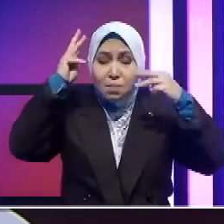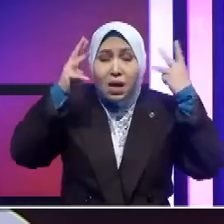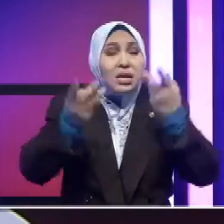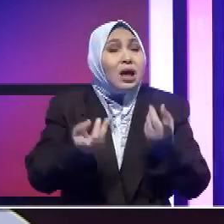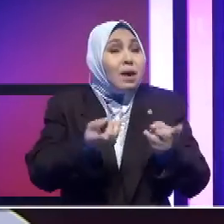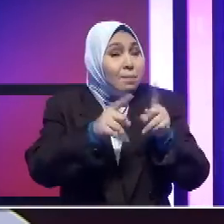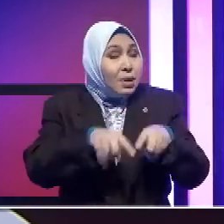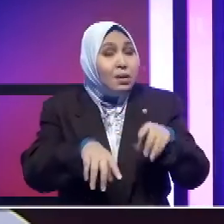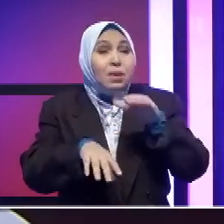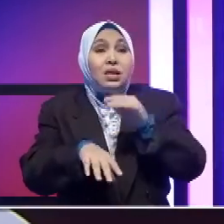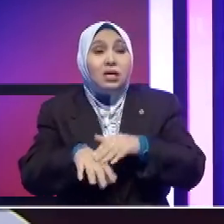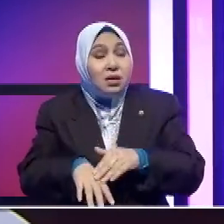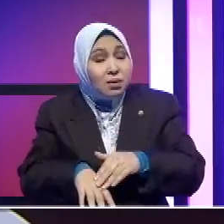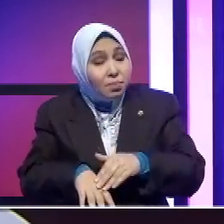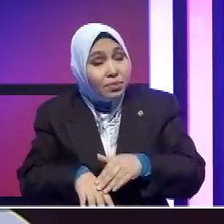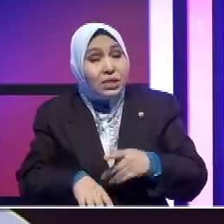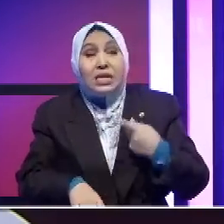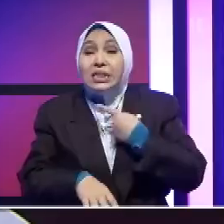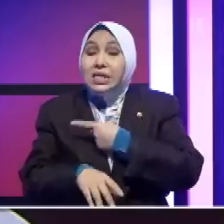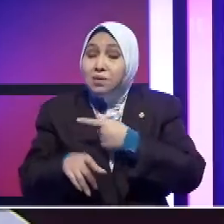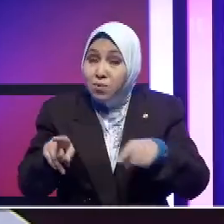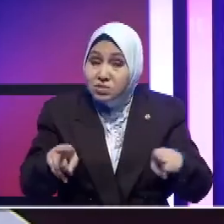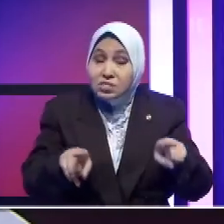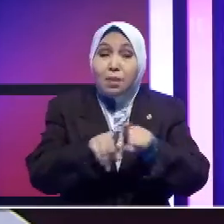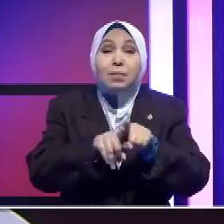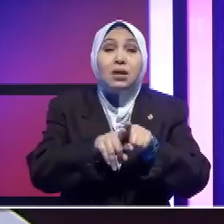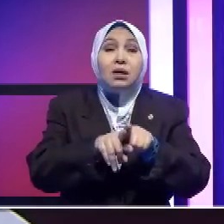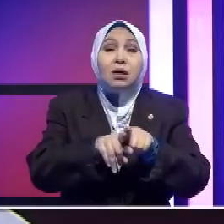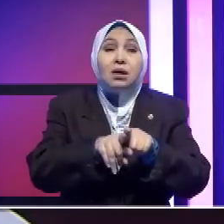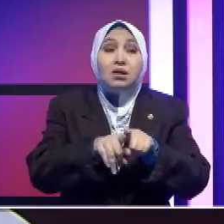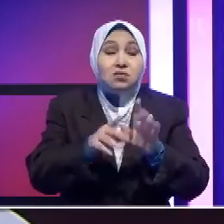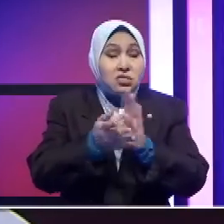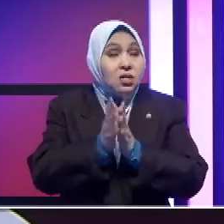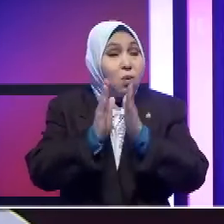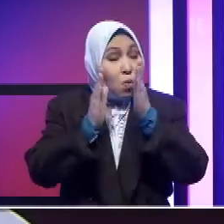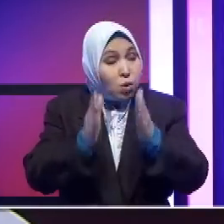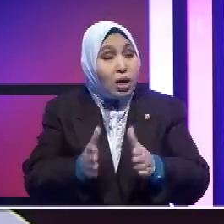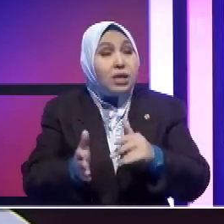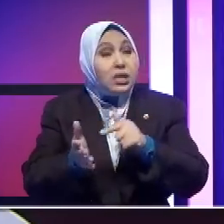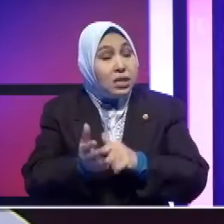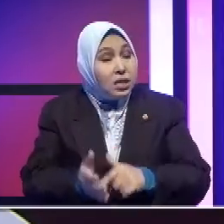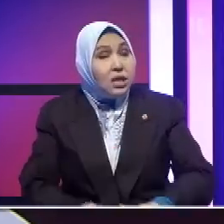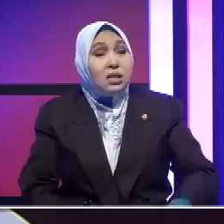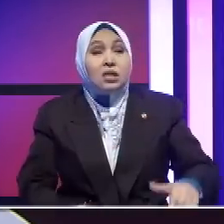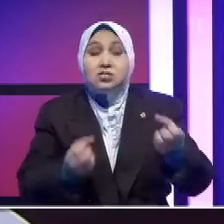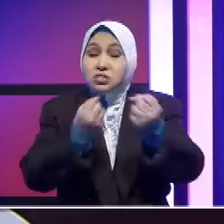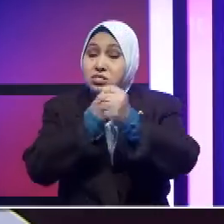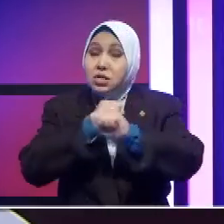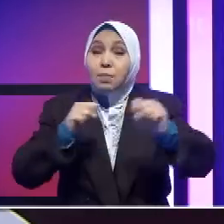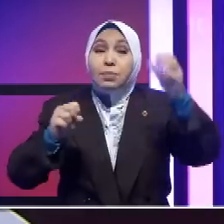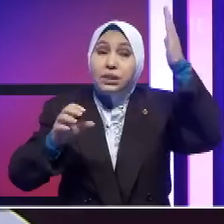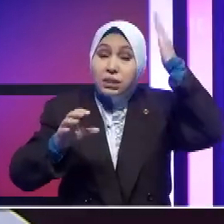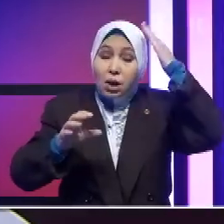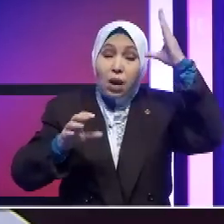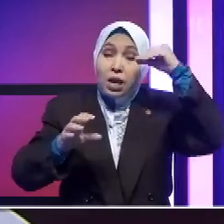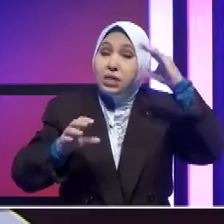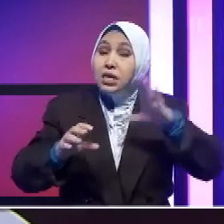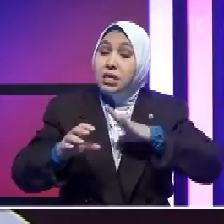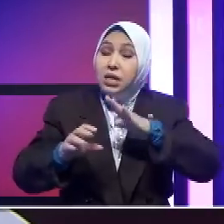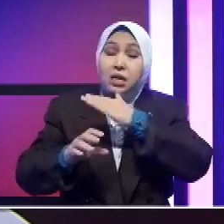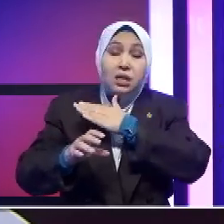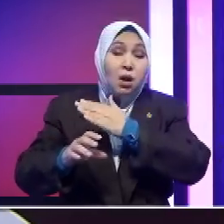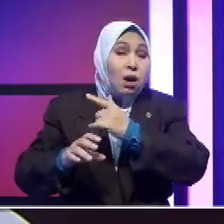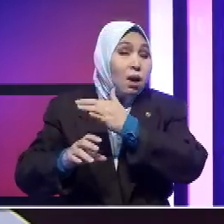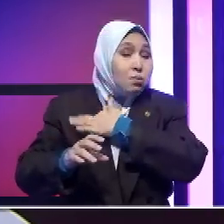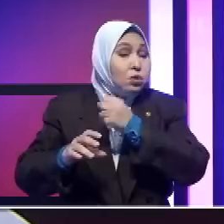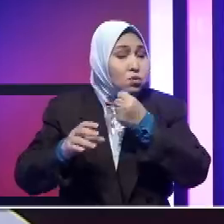berlaku kepada kita juga. Jadi orang ini, rajul ini, dia siap tahu, Ustaz, ya, kesan-kesan dia macam